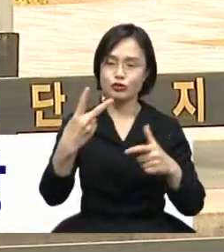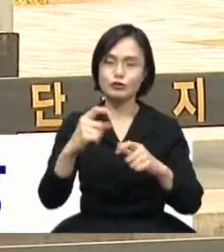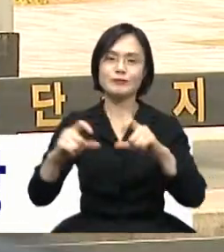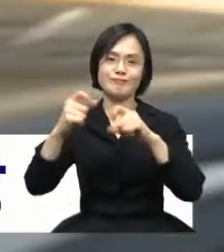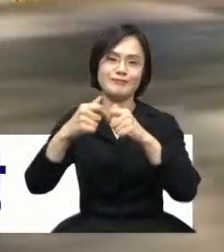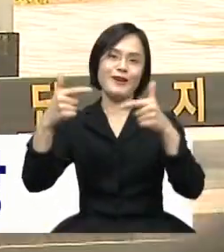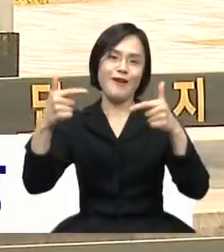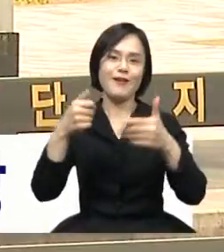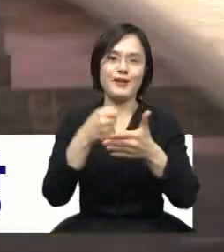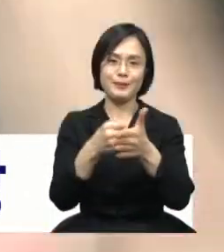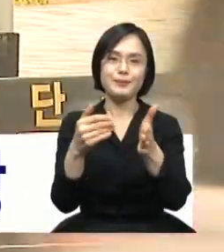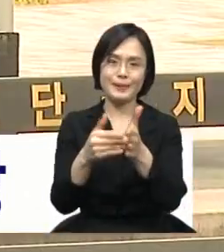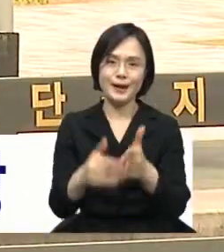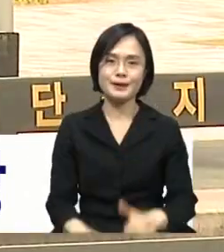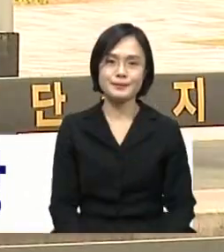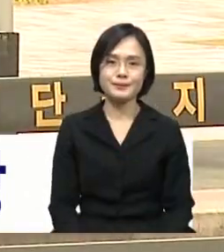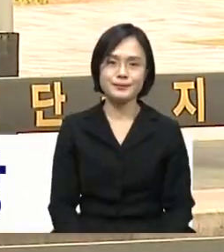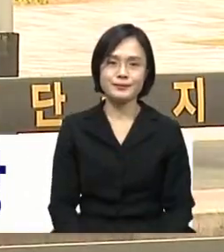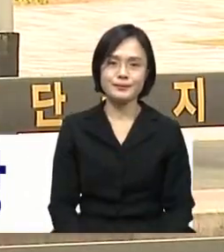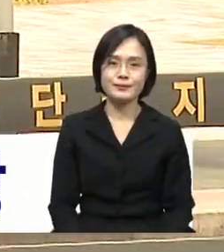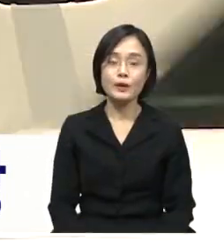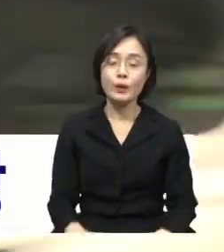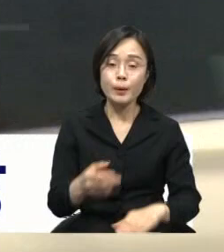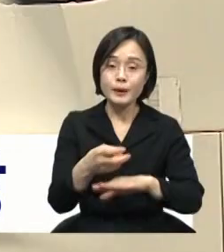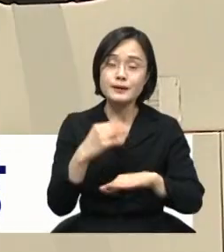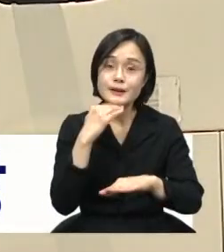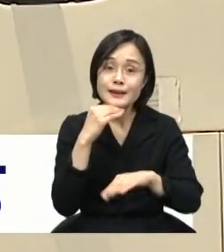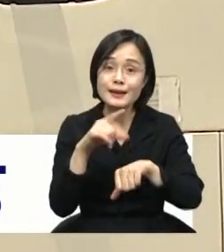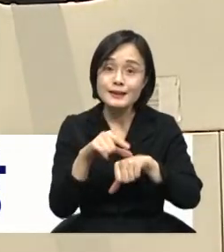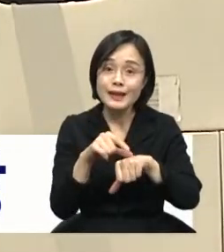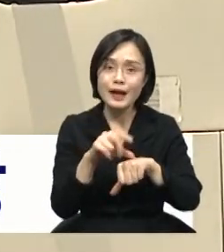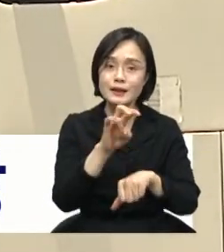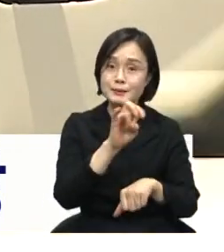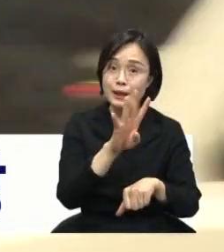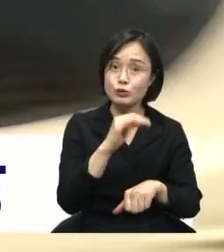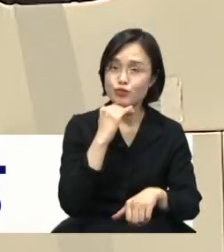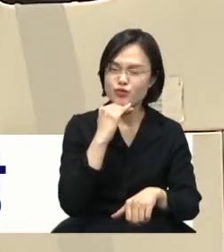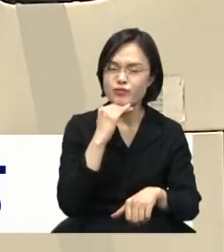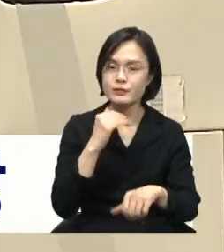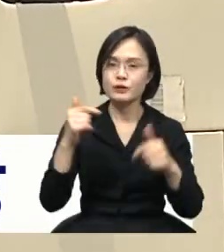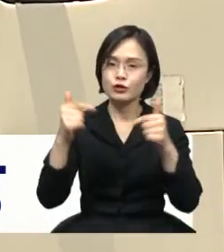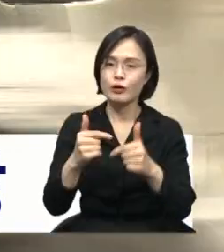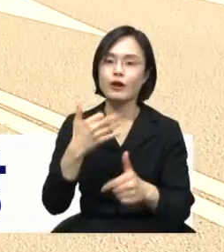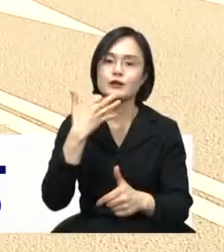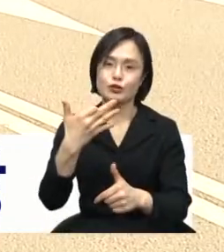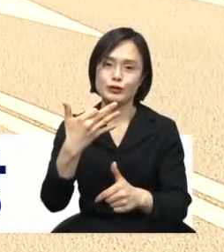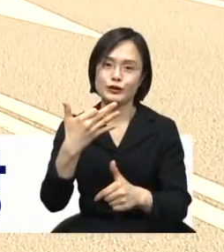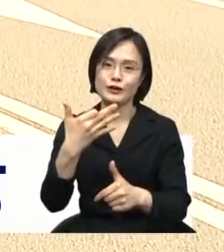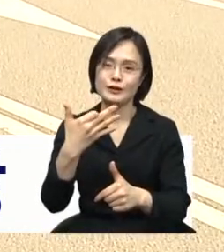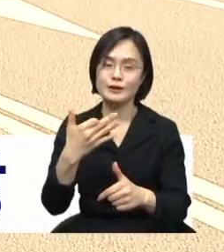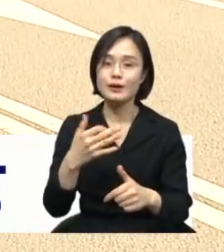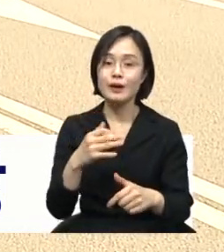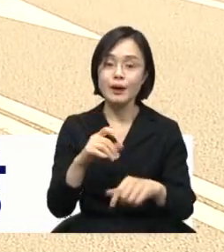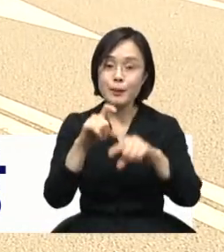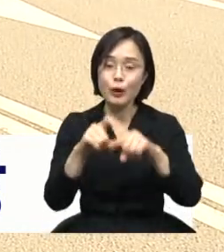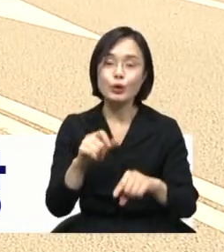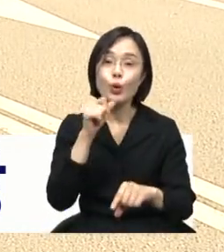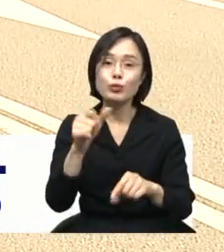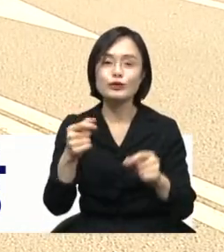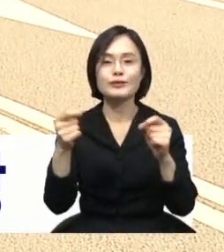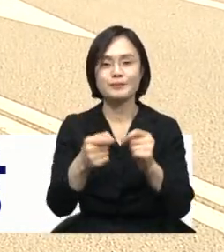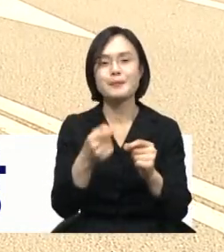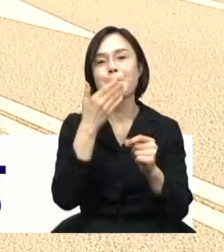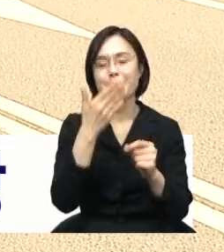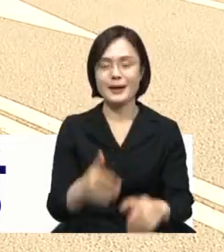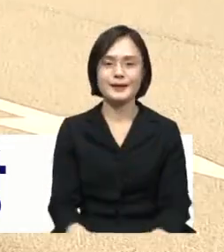준공영제 시행으로 평균 배차 대기 시간이 기존 24분 19분 정도로 평균 5분이 단축될 것으로